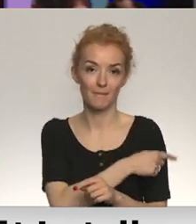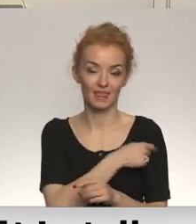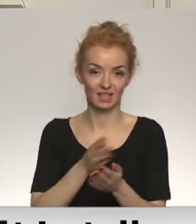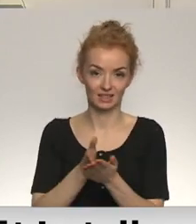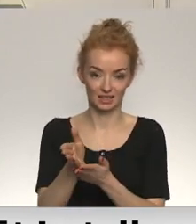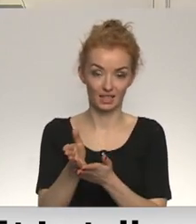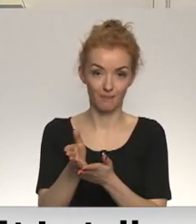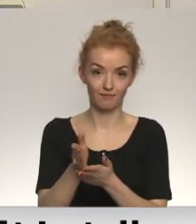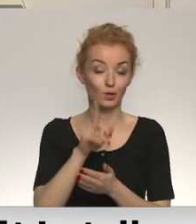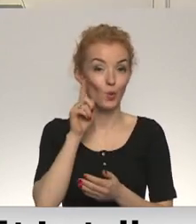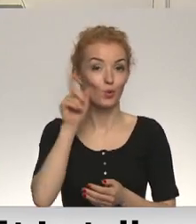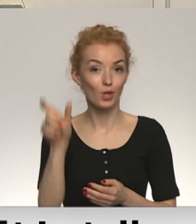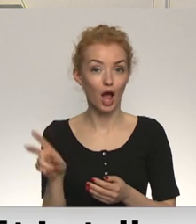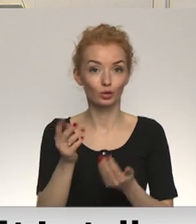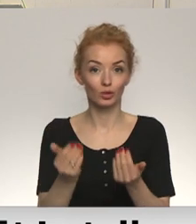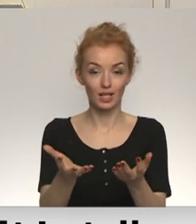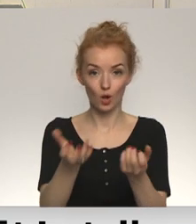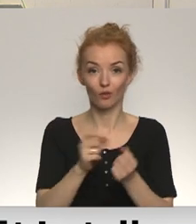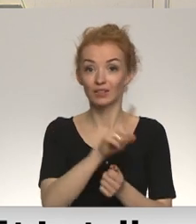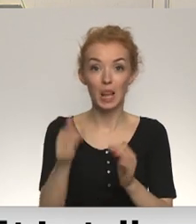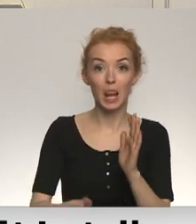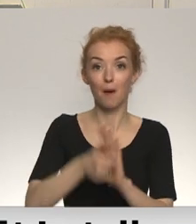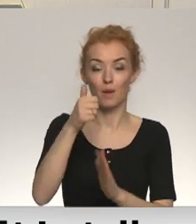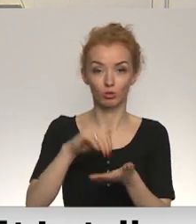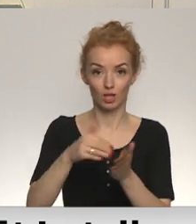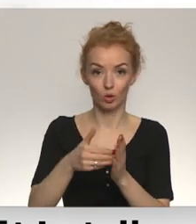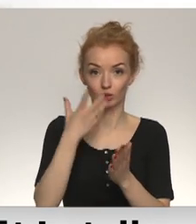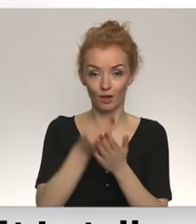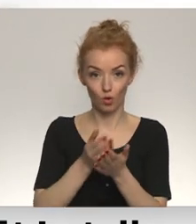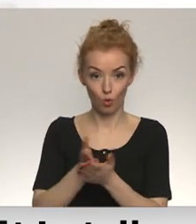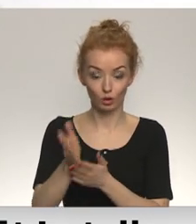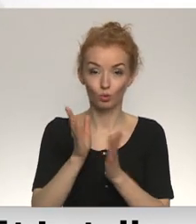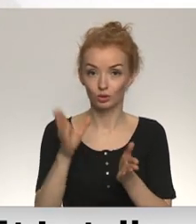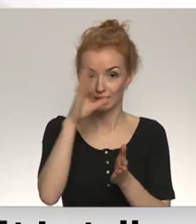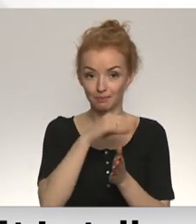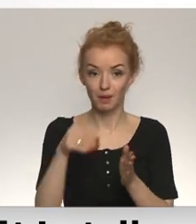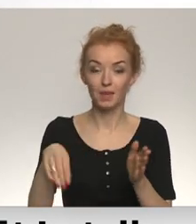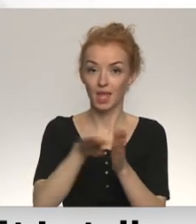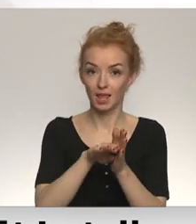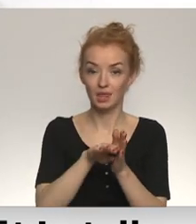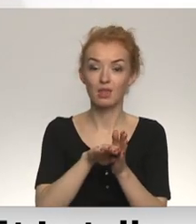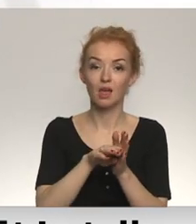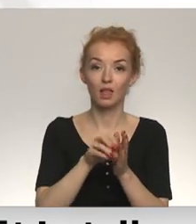lietas. Jauniešiem, kuri šodien iegūs labākā statusu savā nozarē, būs iespēja nākamgad piedalīties